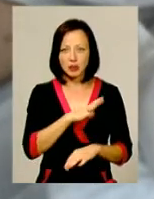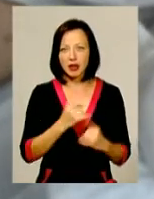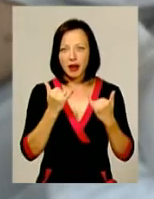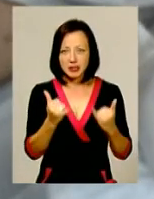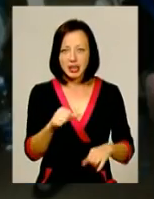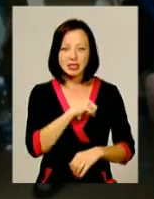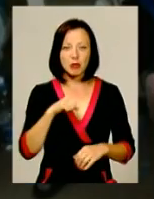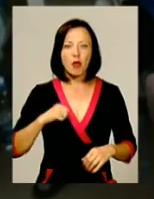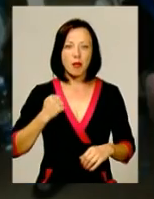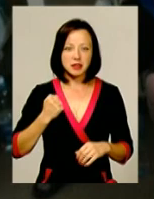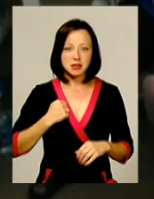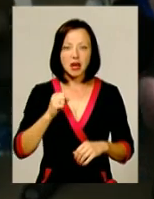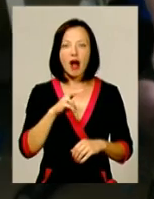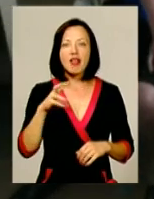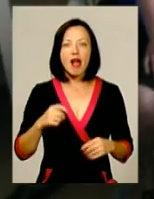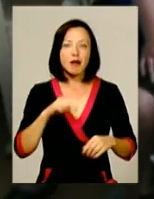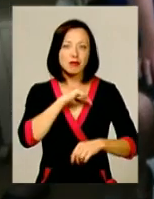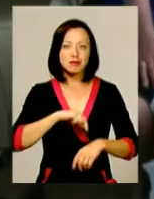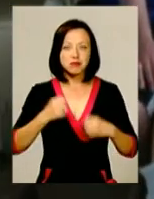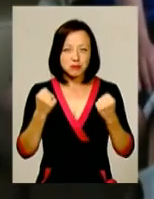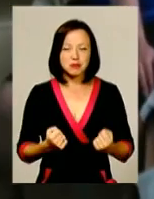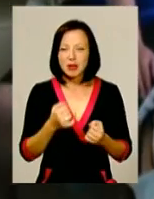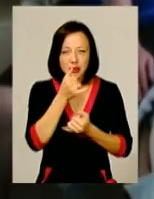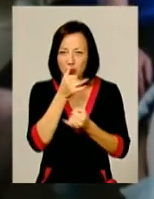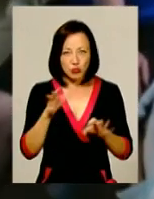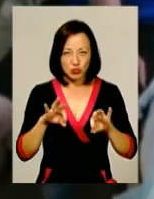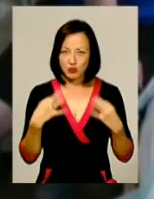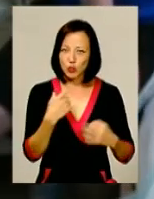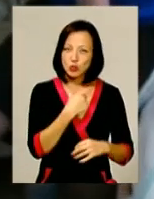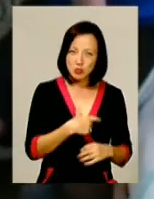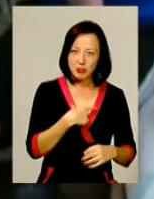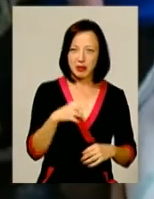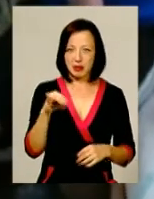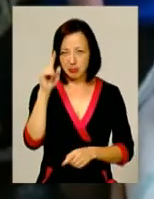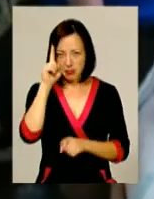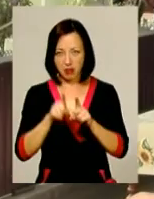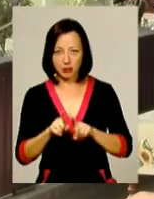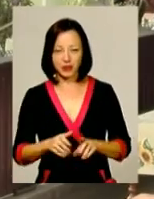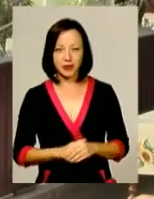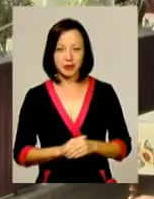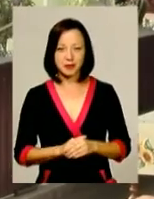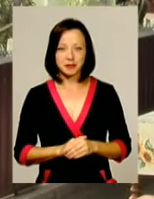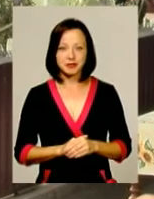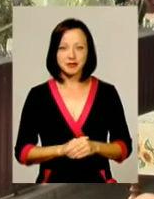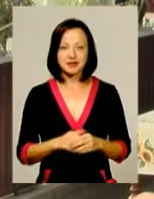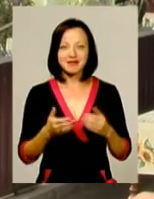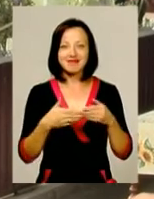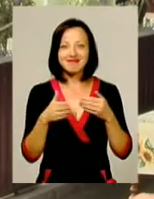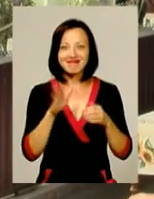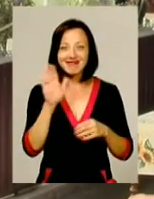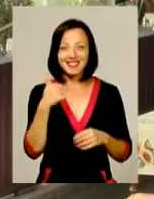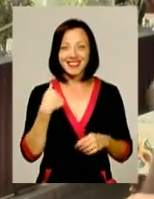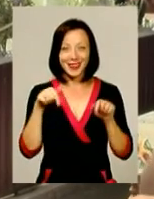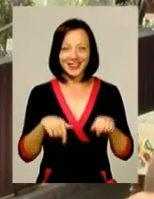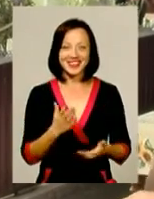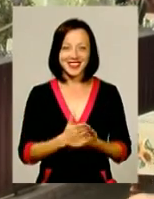так і для самого бійця. Однак впадати у відчай Світлана не могла дозволити. Волити ані собі, ані братові. В дверях я до нього казала: «Вовочка, я